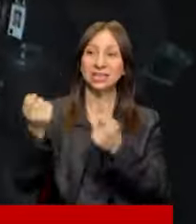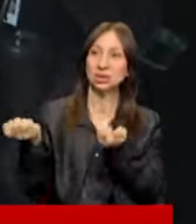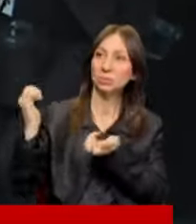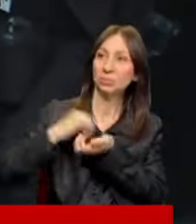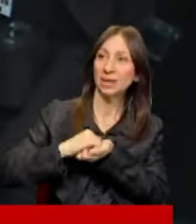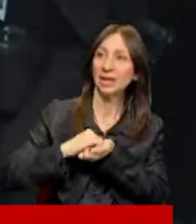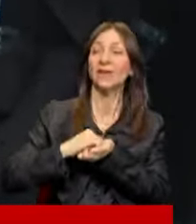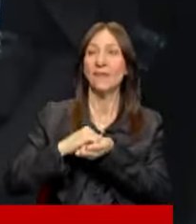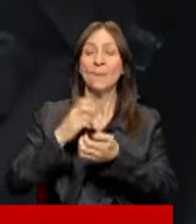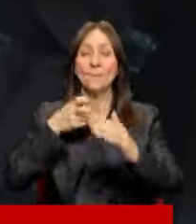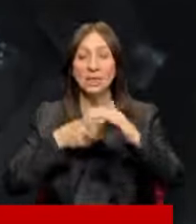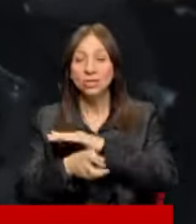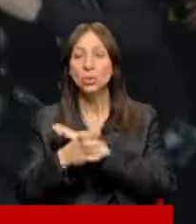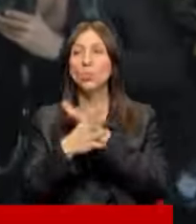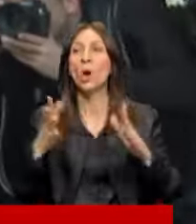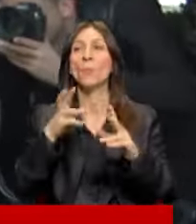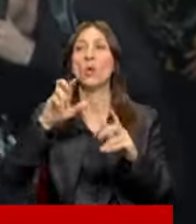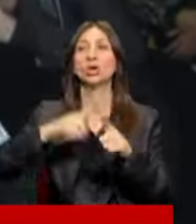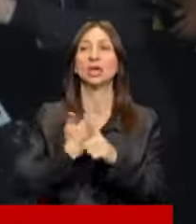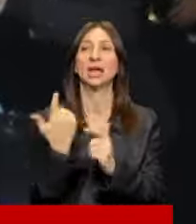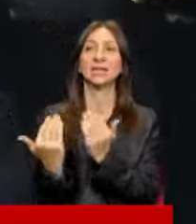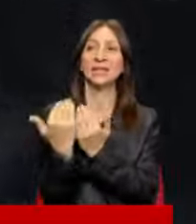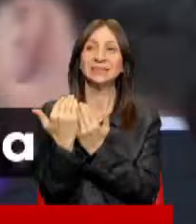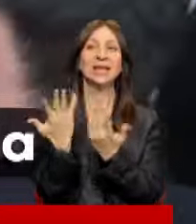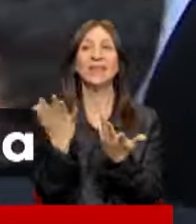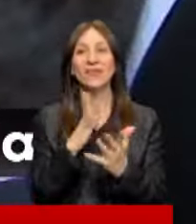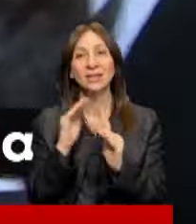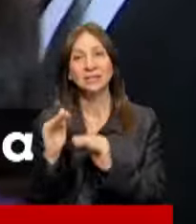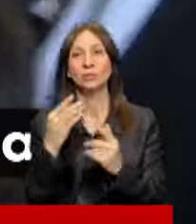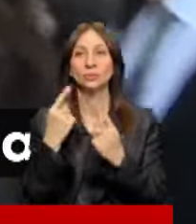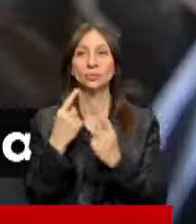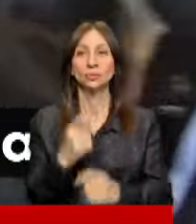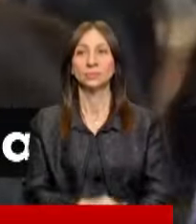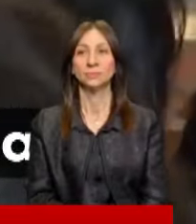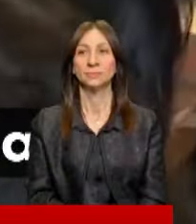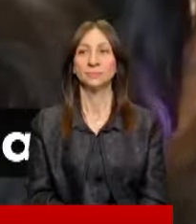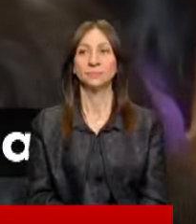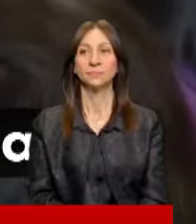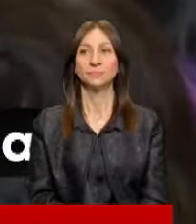işbirliği ve metro gibi büyük projelere destekler konuşuldu.